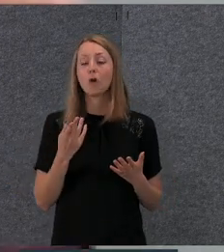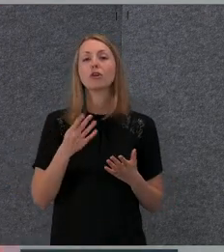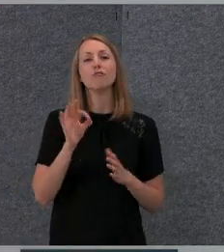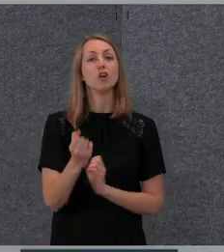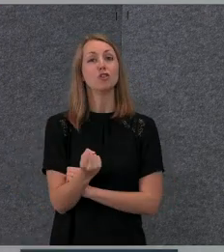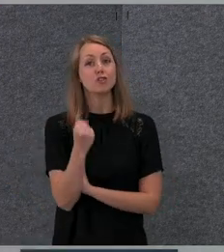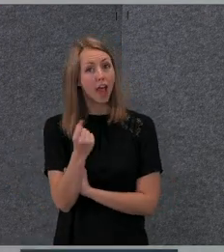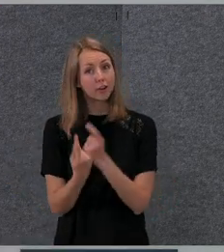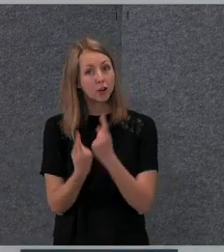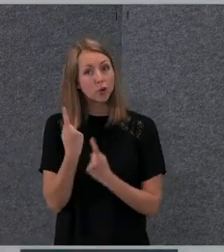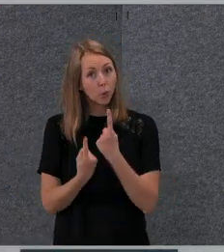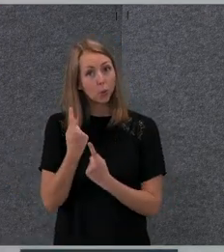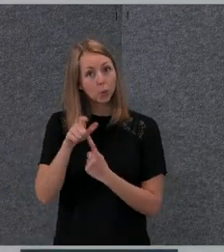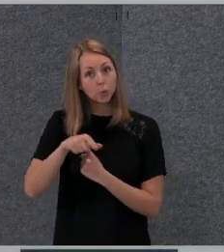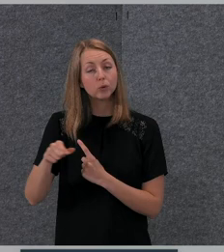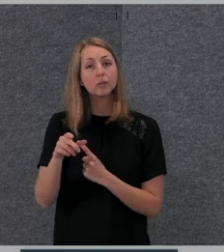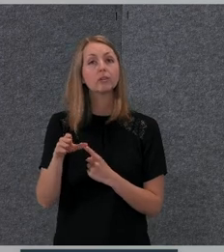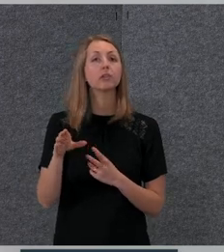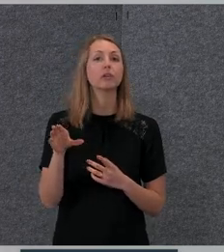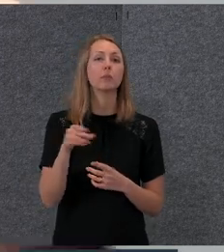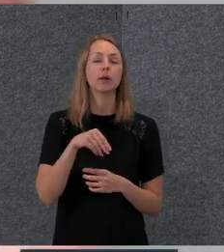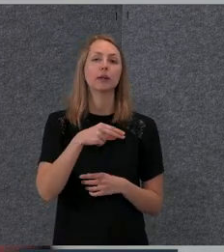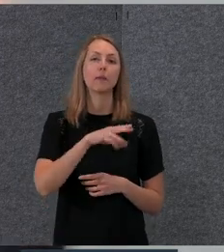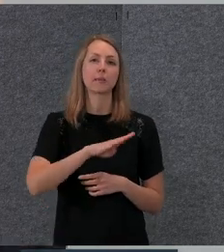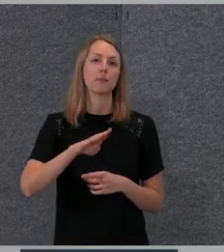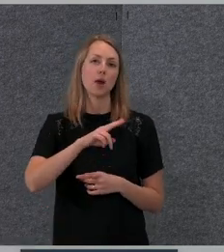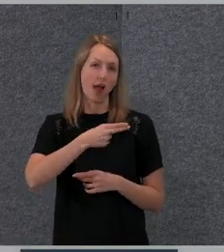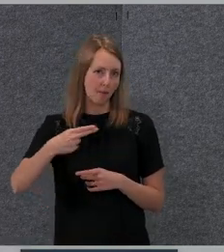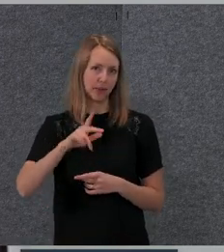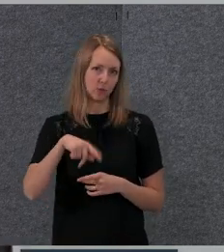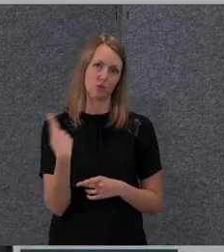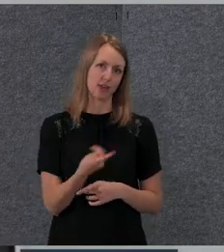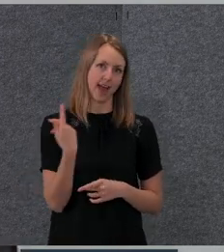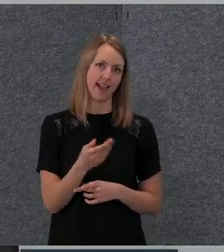Grüne mit Baerbock, Habeck und uns allen. Tschüss.